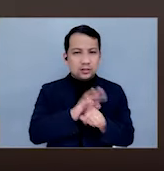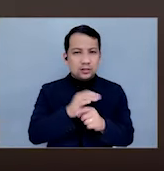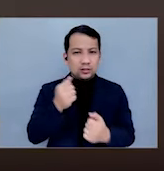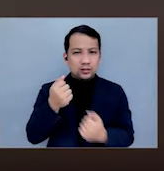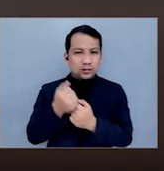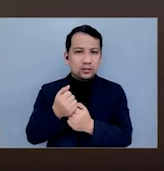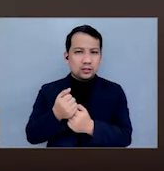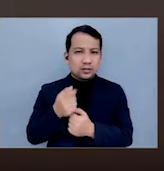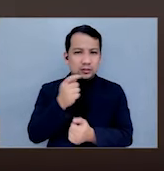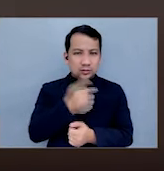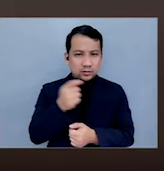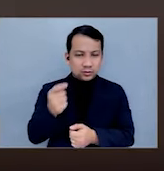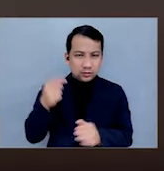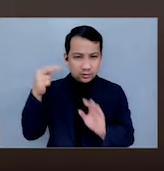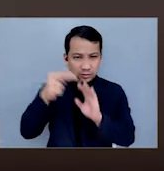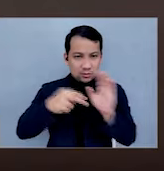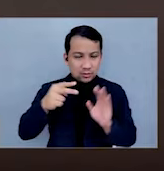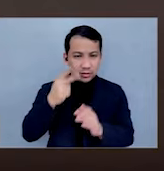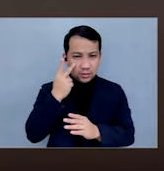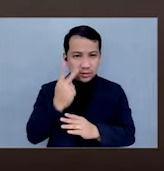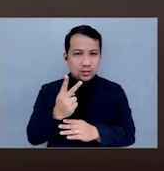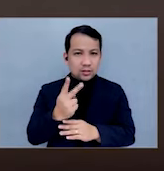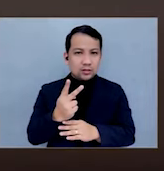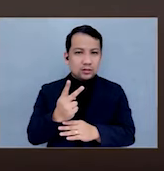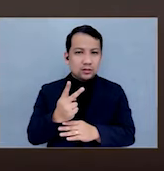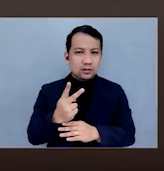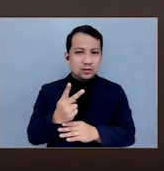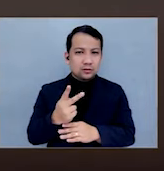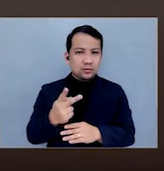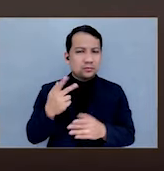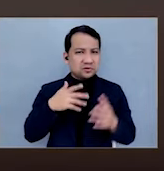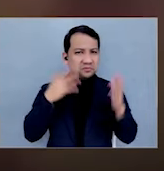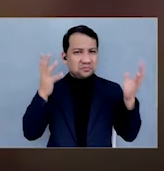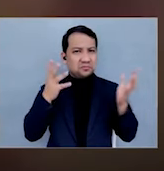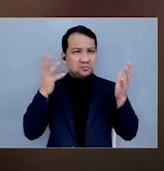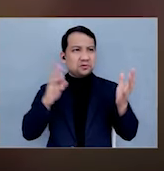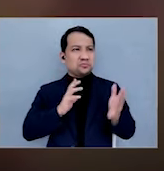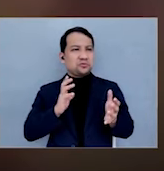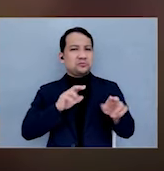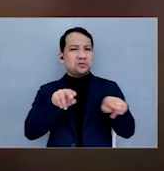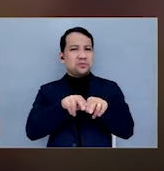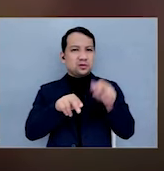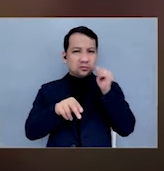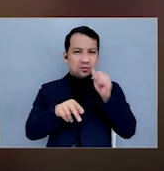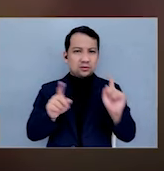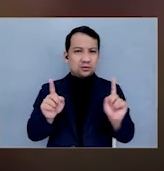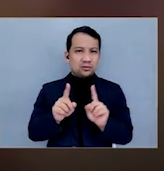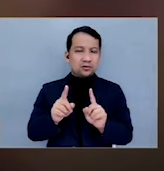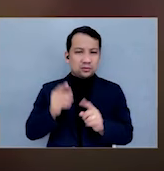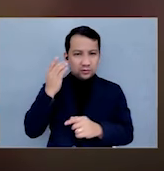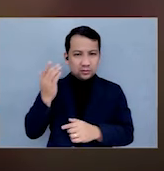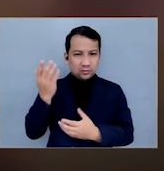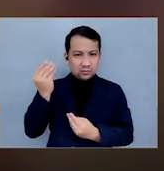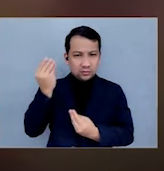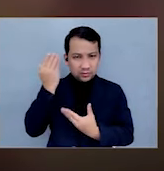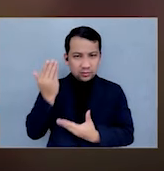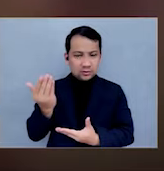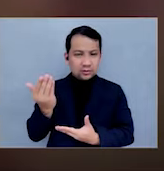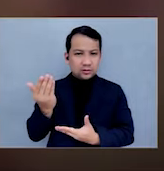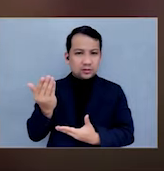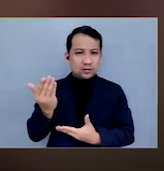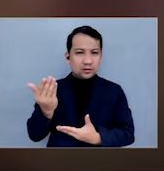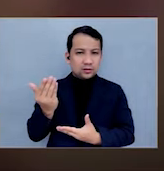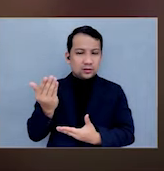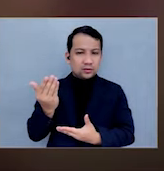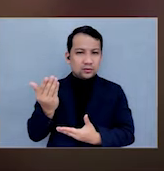TikTok video, kita po si Philmar na kaswal lang na nakikipag-usap sa isang babae. Pero ang uploaded video na yan, eh may pa-love song